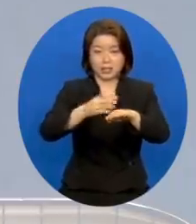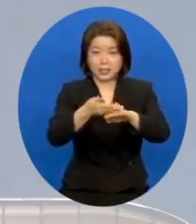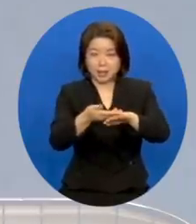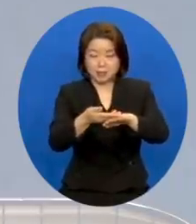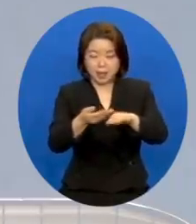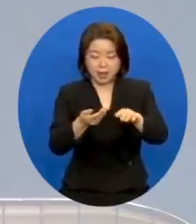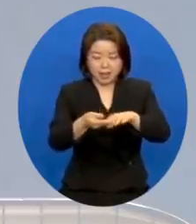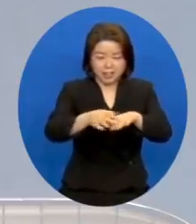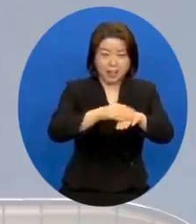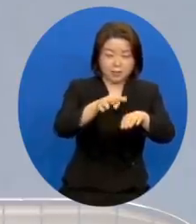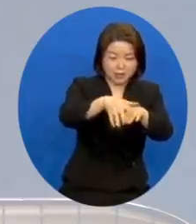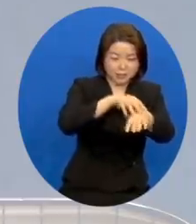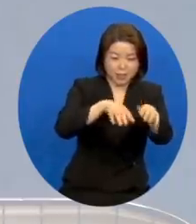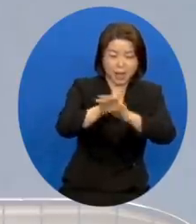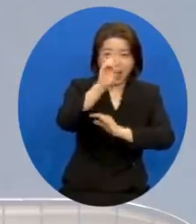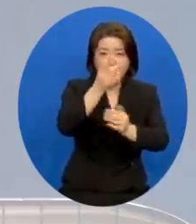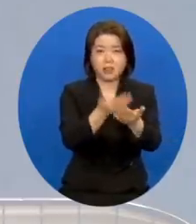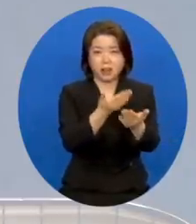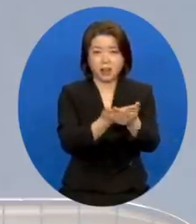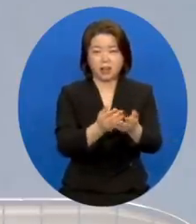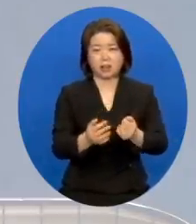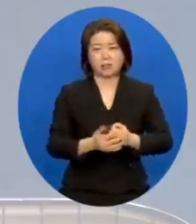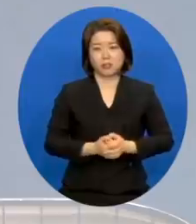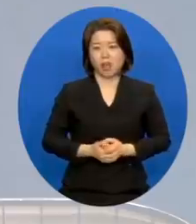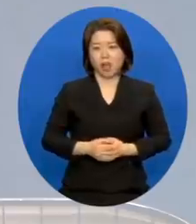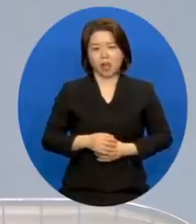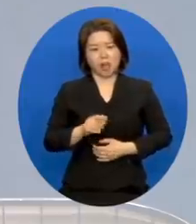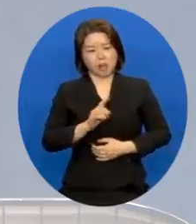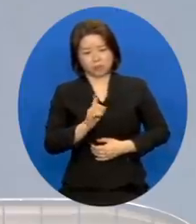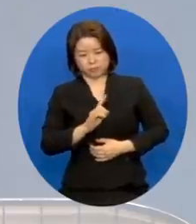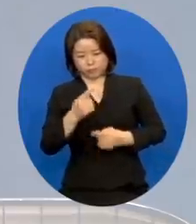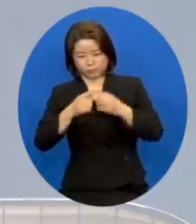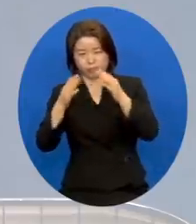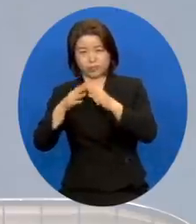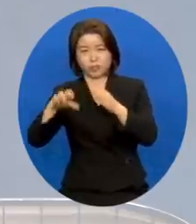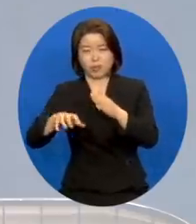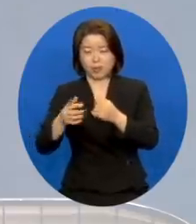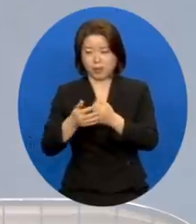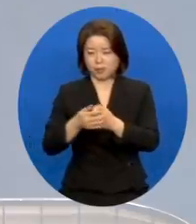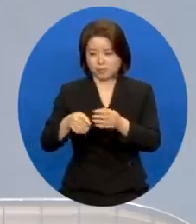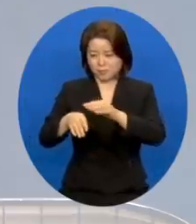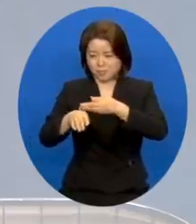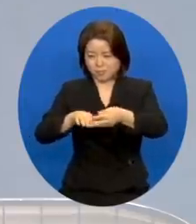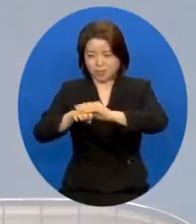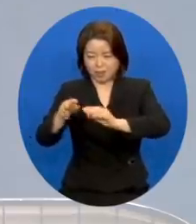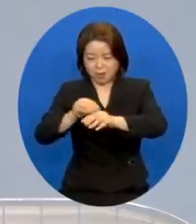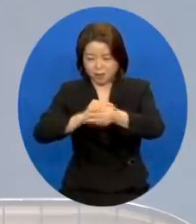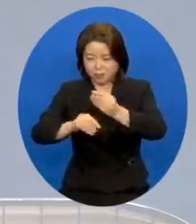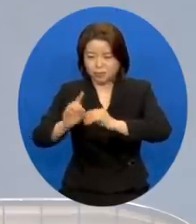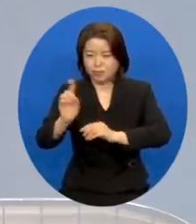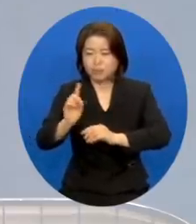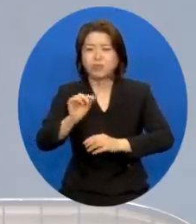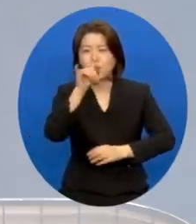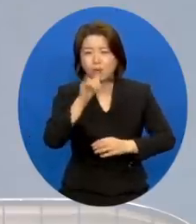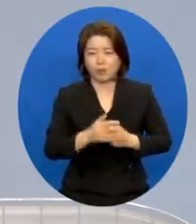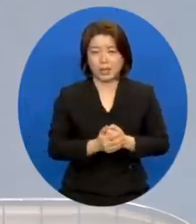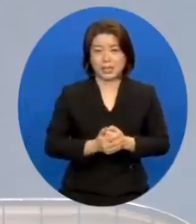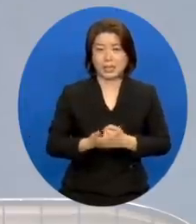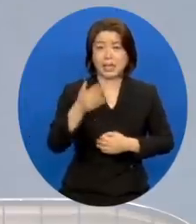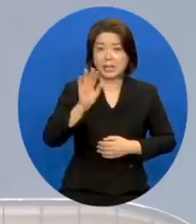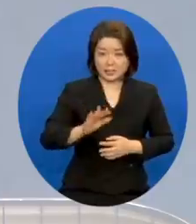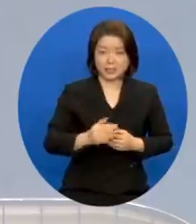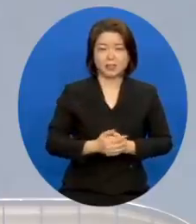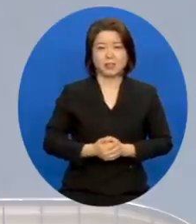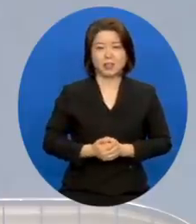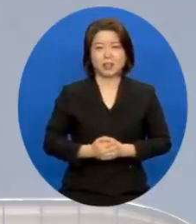쫌 달라는 거예요 이 교회가 무슨 양말 공장 도 아니고 양말이 어디 있겠어요 그런데